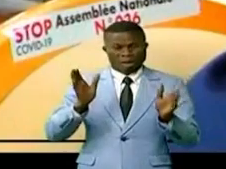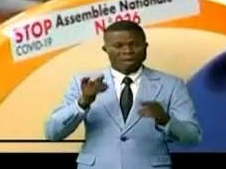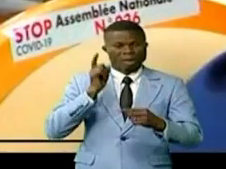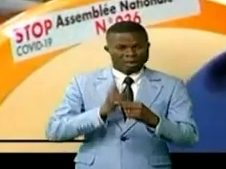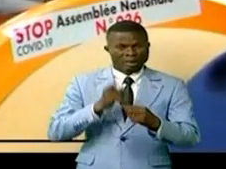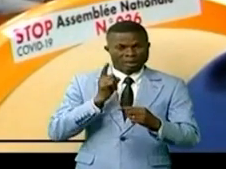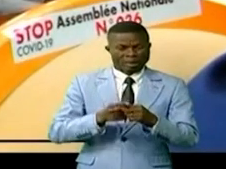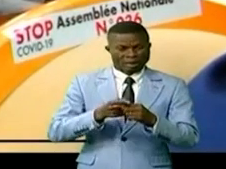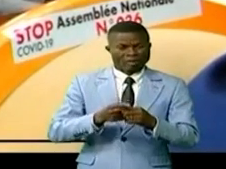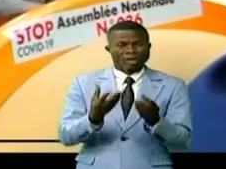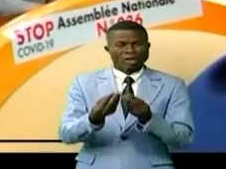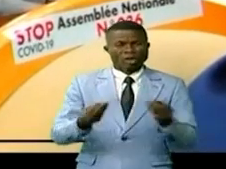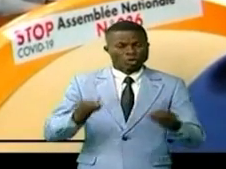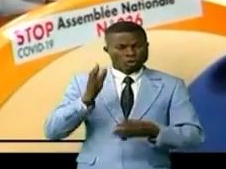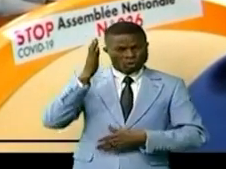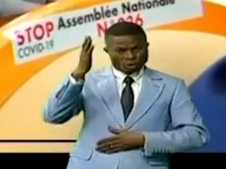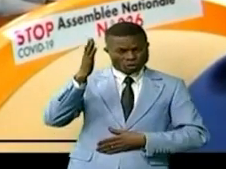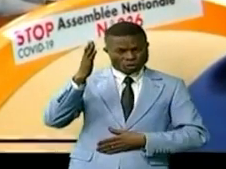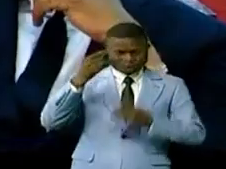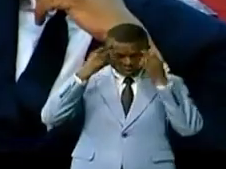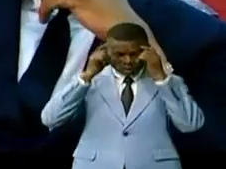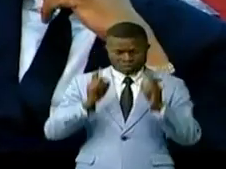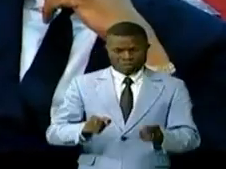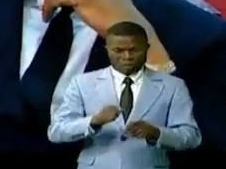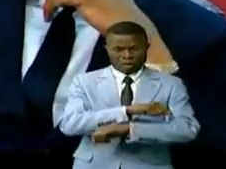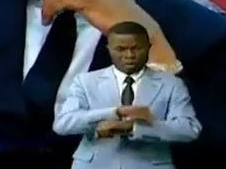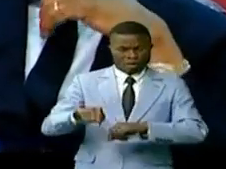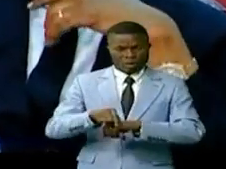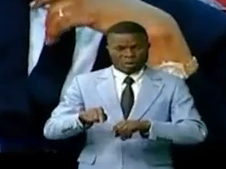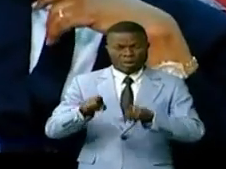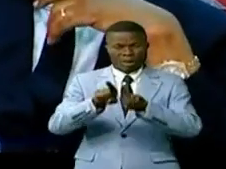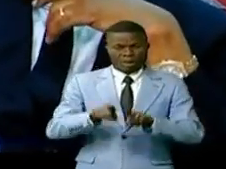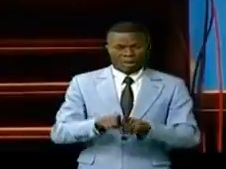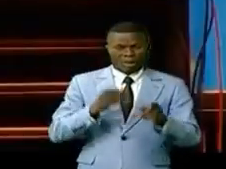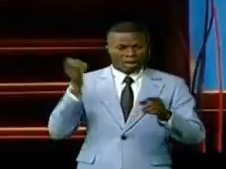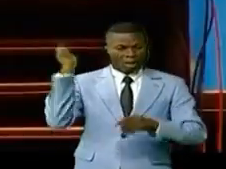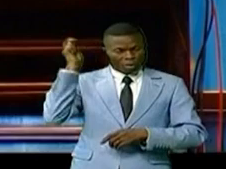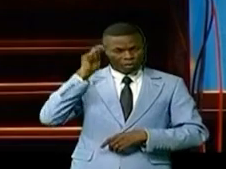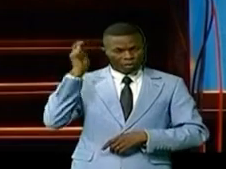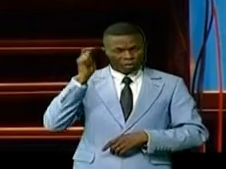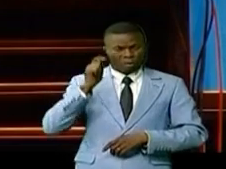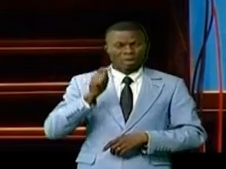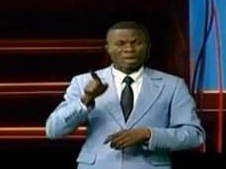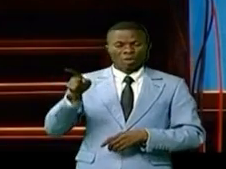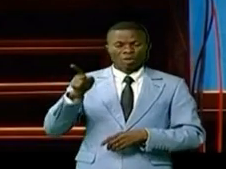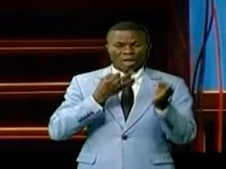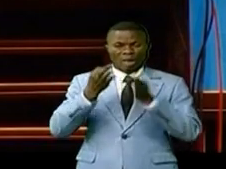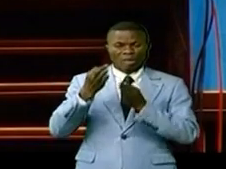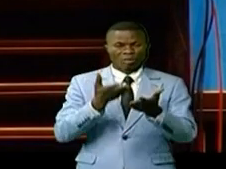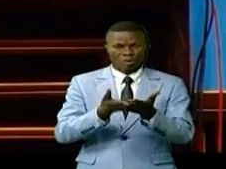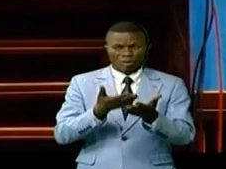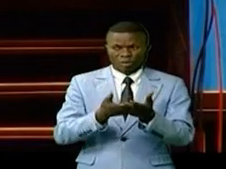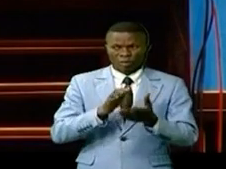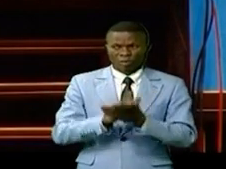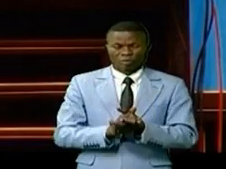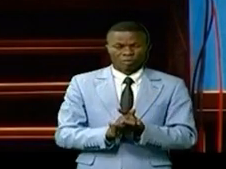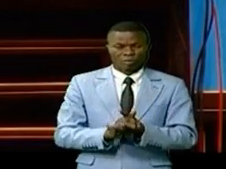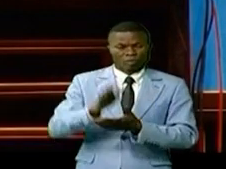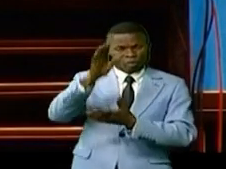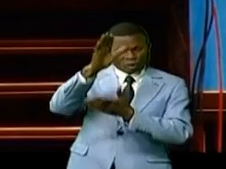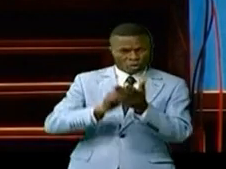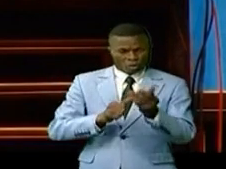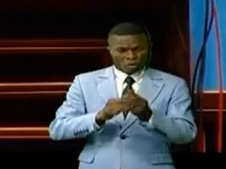difficilement réparables à la longue des décisions de l'administration, a précisé le professeur Félix Vondoa au TP Makou. Le référé